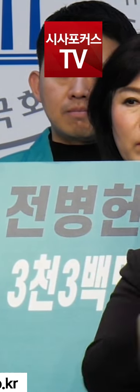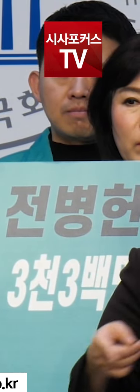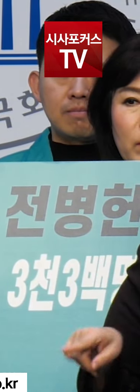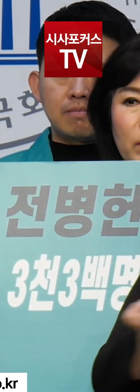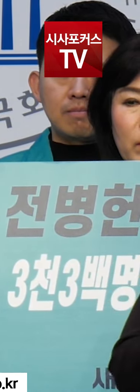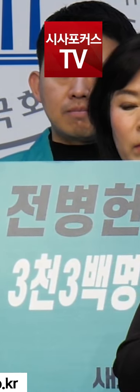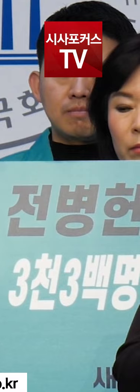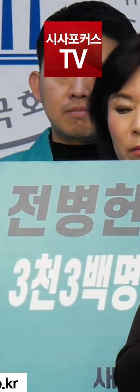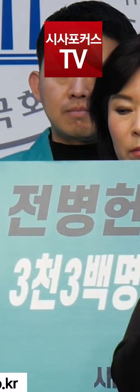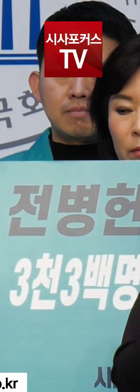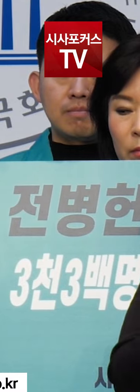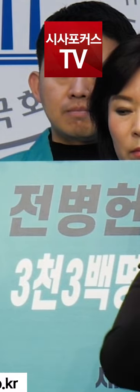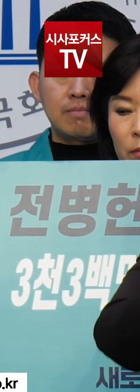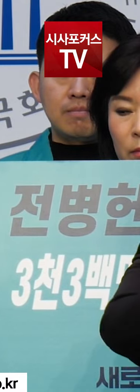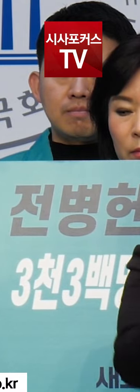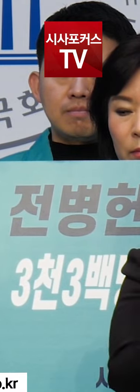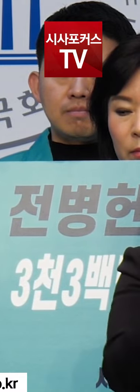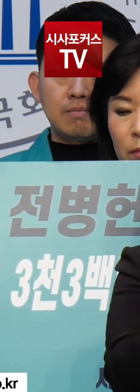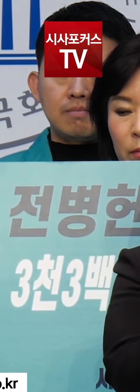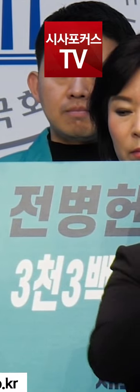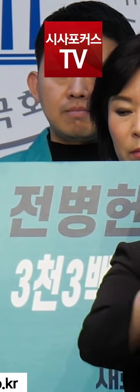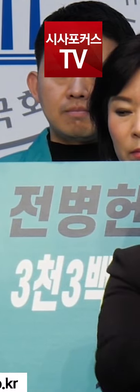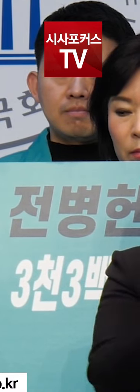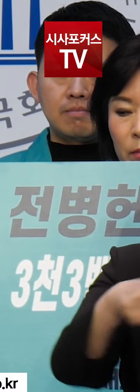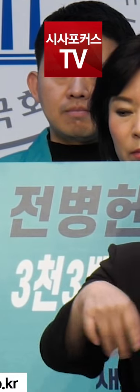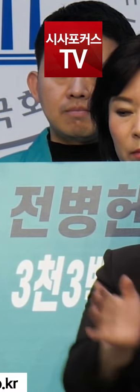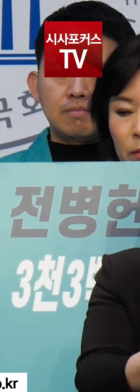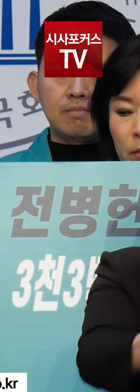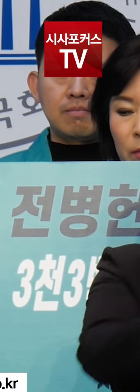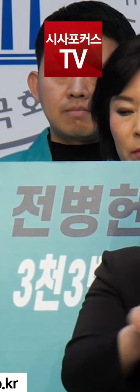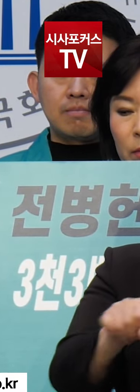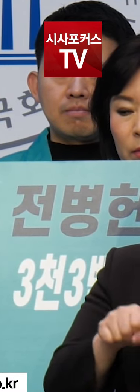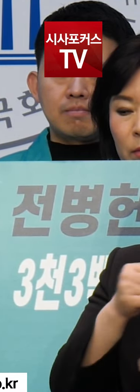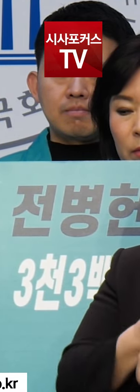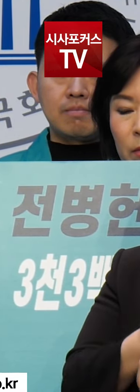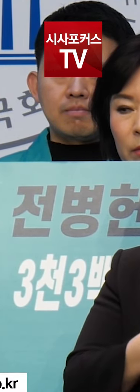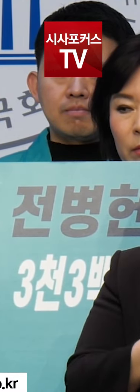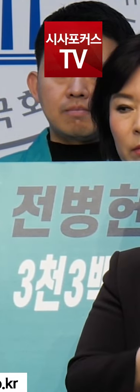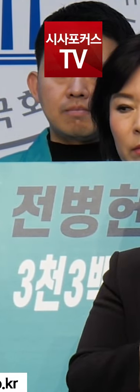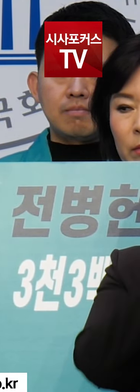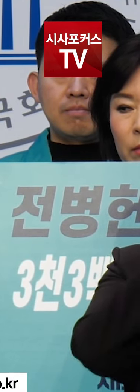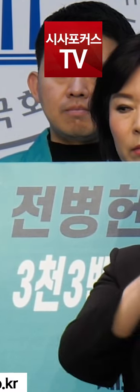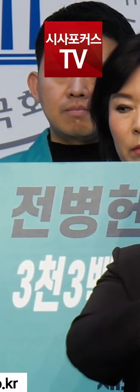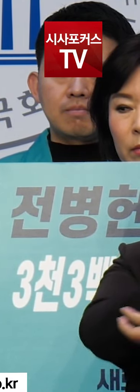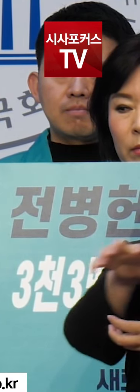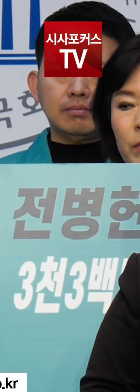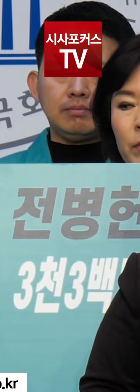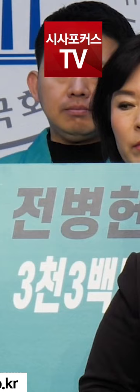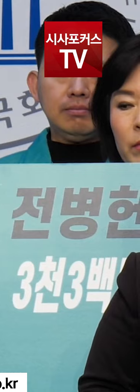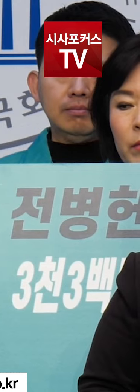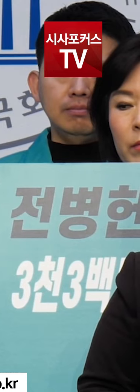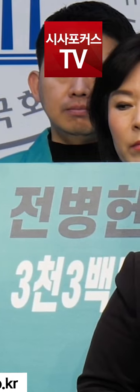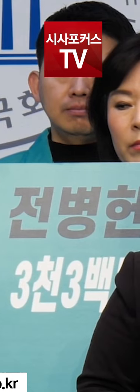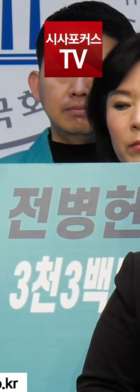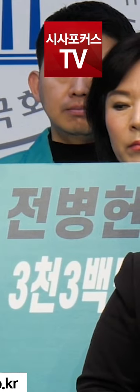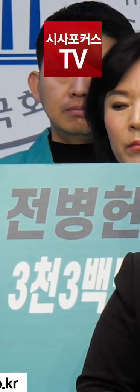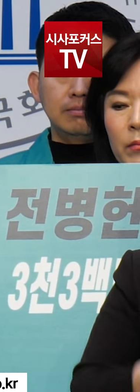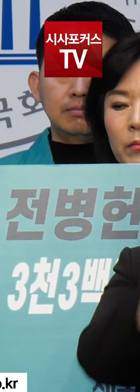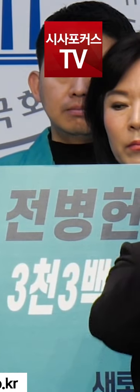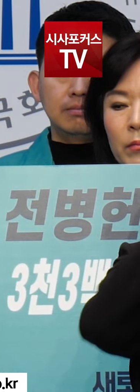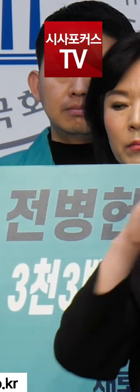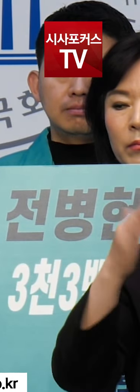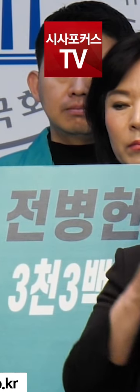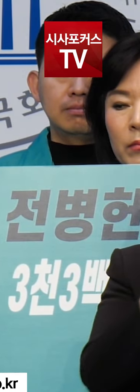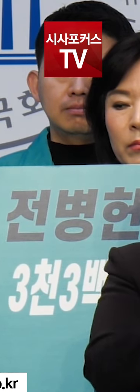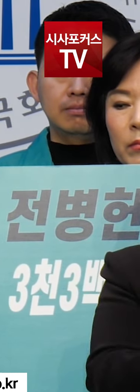완전히 바뀌어 버렸습니다. 가짜 민주당임이 더욱 확실해진 것입니다. 제대로 된